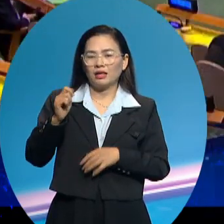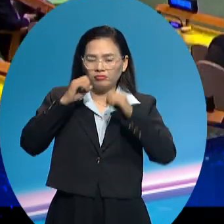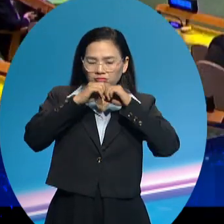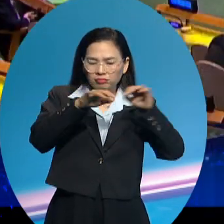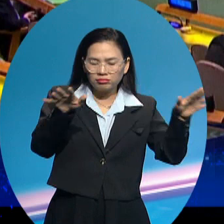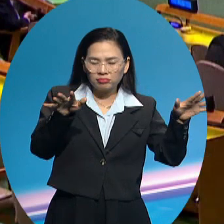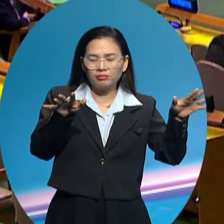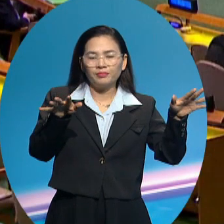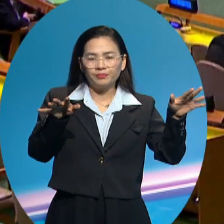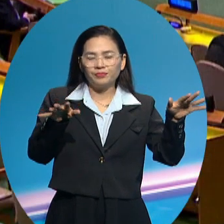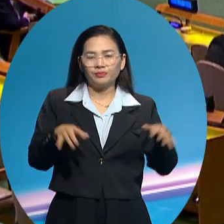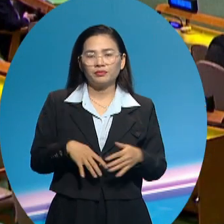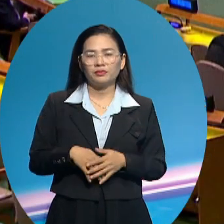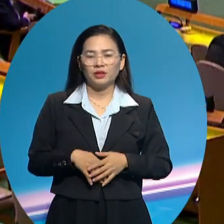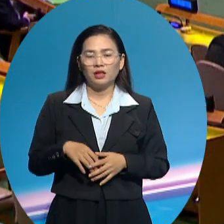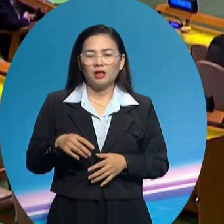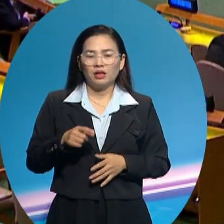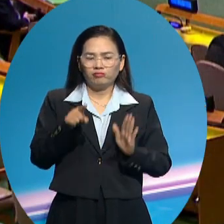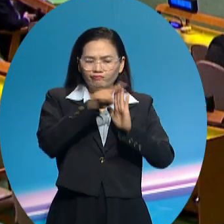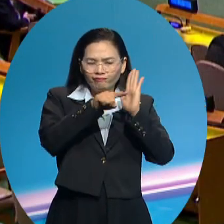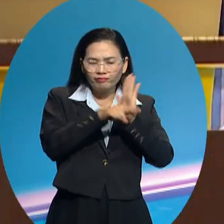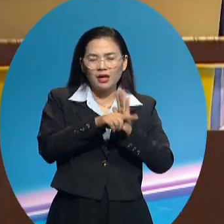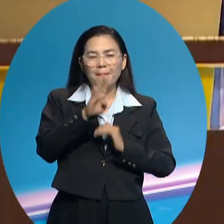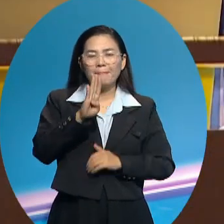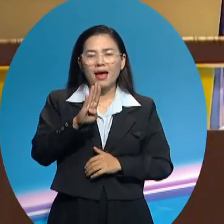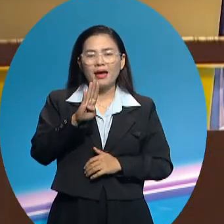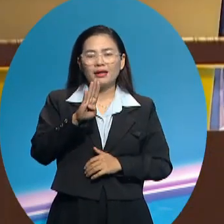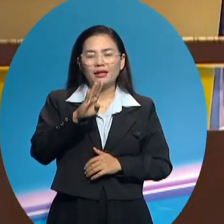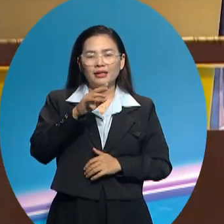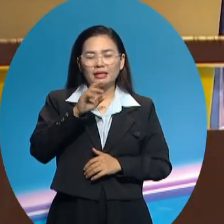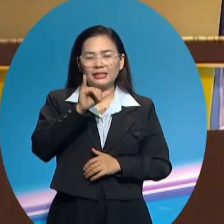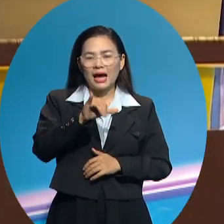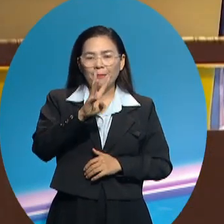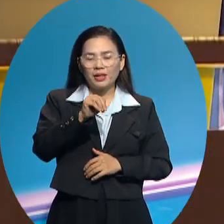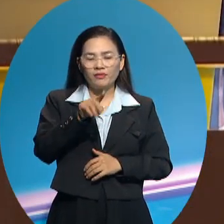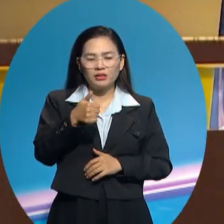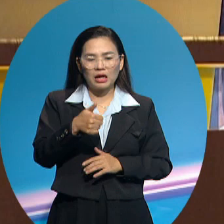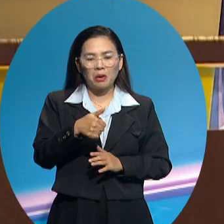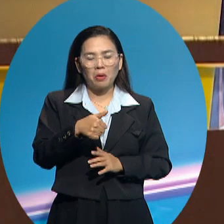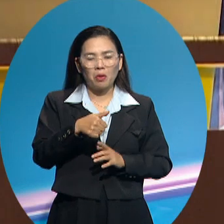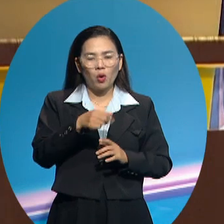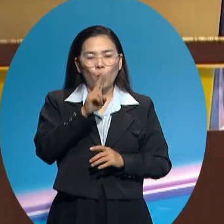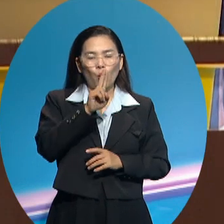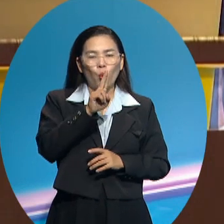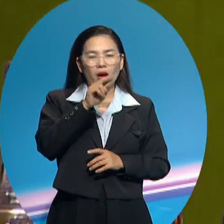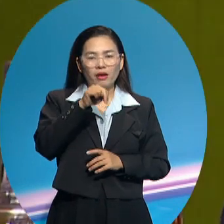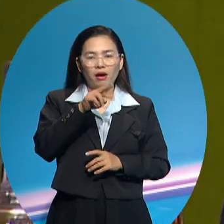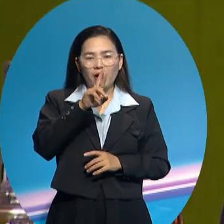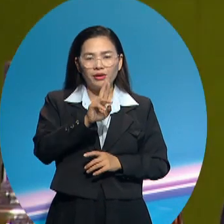cập cụ thể trong những cá buộc mới nhất nhưng chỉ trích thủ tướng Benjamin netanyahu vì đã công kh tuyên bố